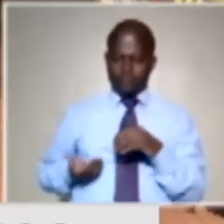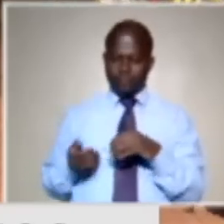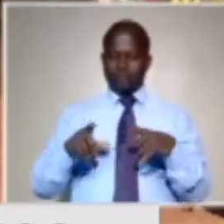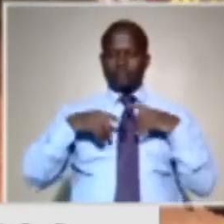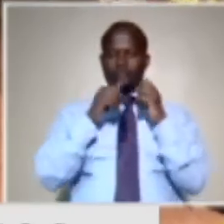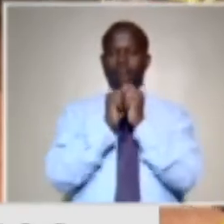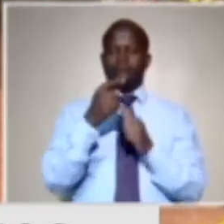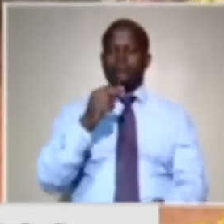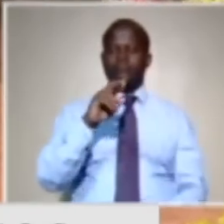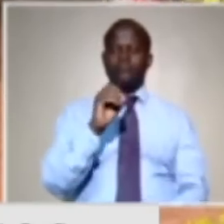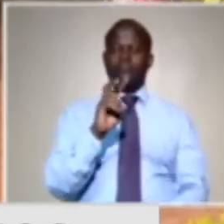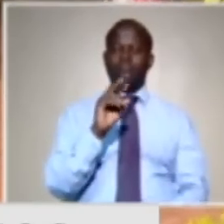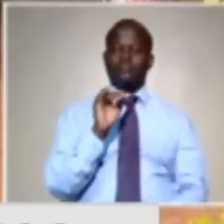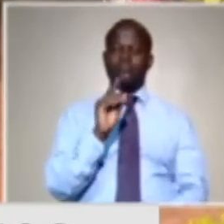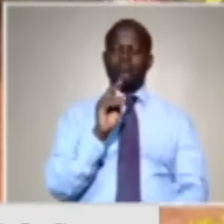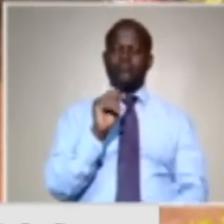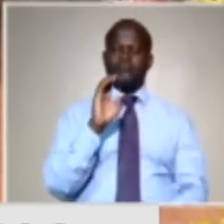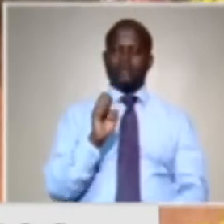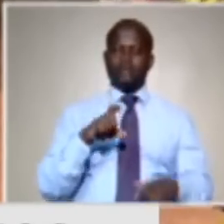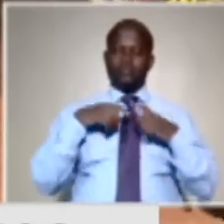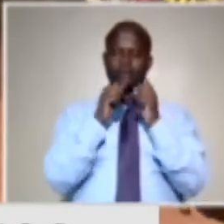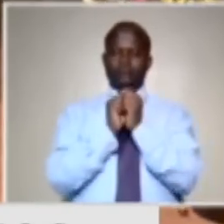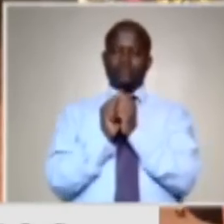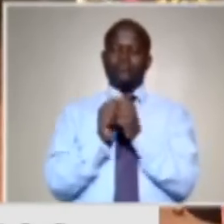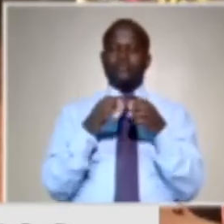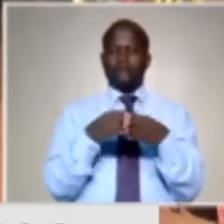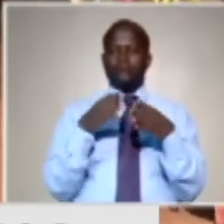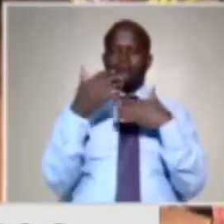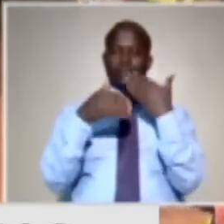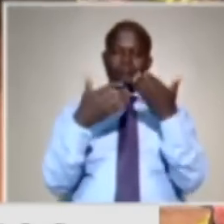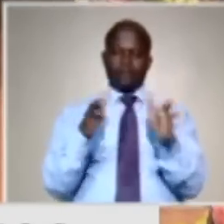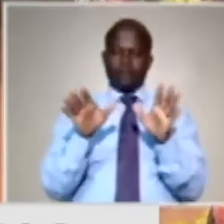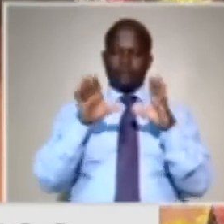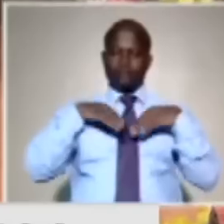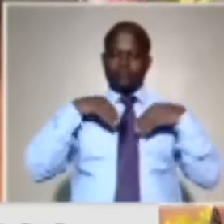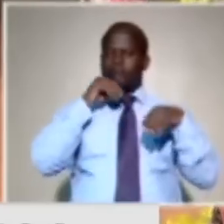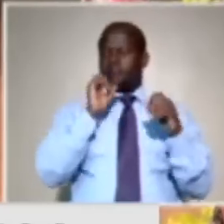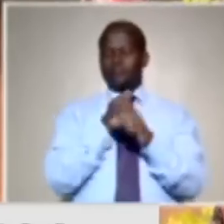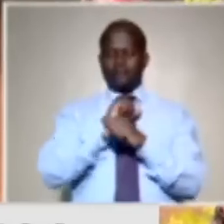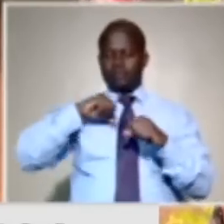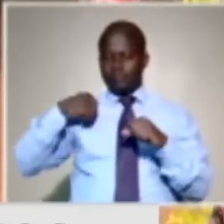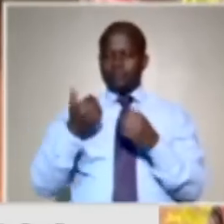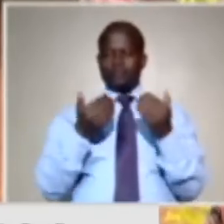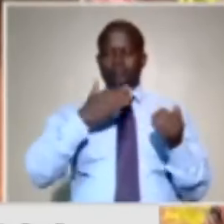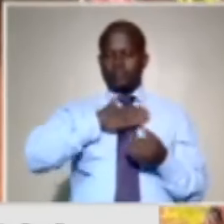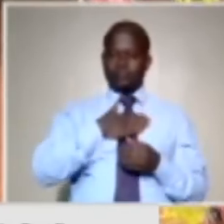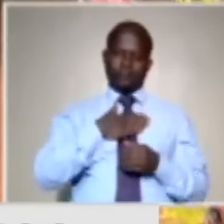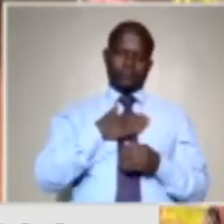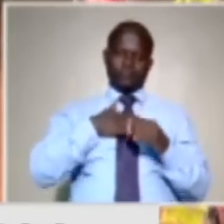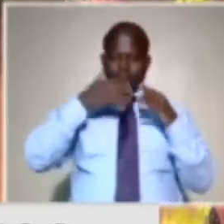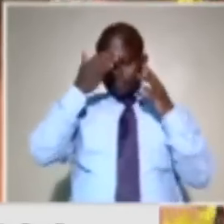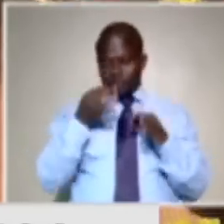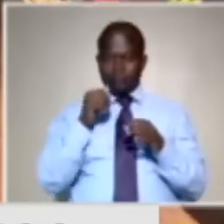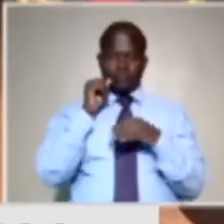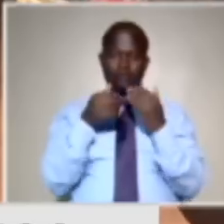uwo providence babanye bakaba bararyamanye amaze kubitwemerera avuga ati sinahakana umwana nuwanje nari niyemeje ko ejo